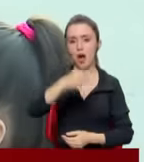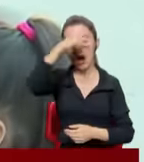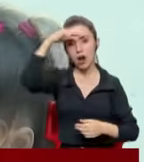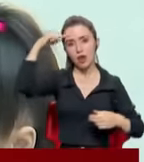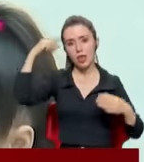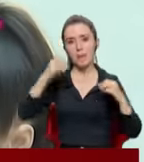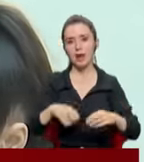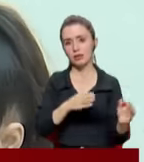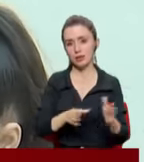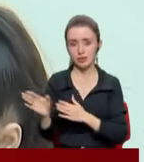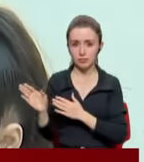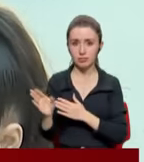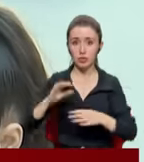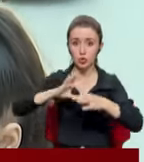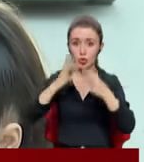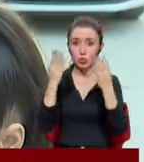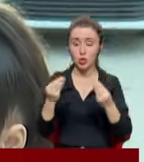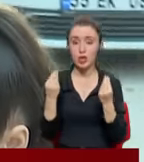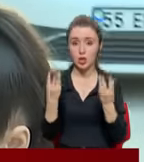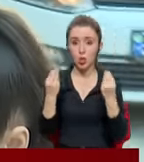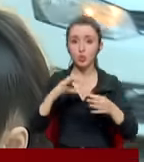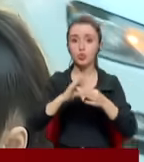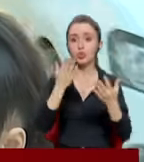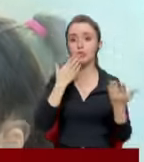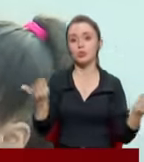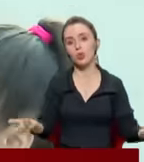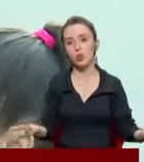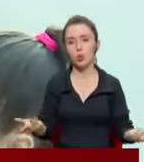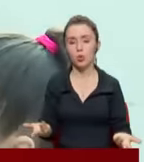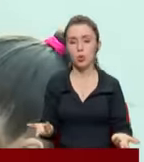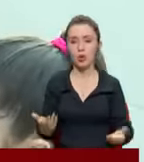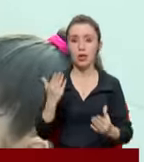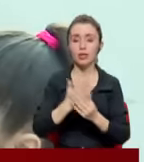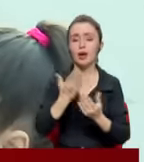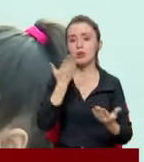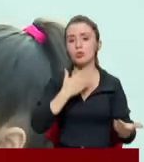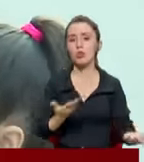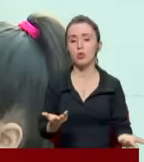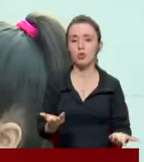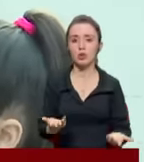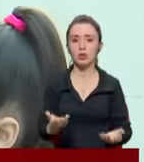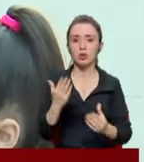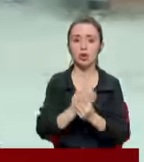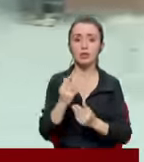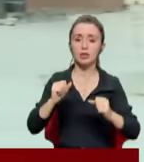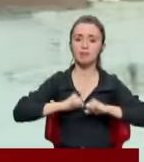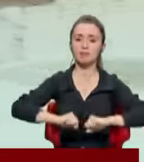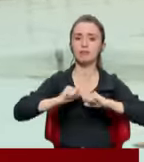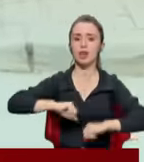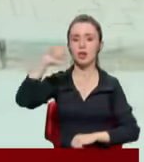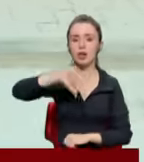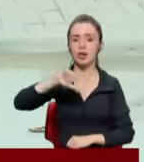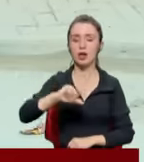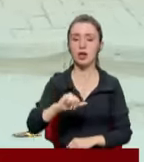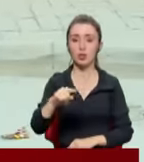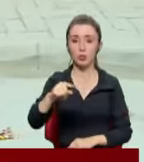mahkum oluyoruz çözüm Vallah bulunsa iyi olur ama çözüm maalesef bulunmuyor ne ders kalmış ne bir şey ders çalışamıyor benim çocuğum dersi çok